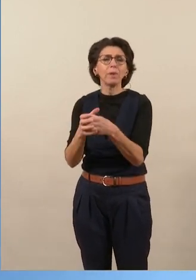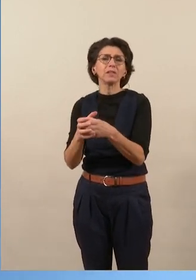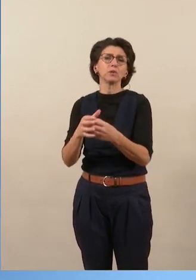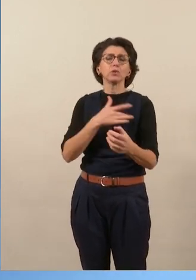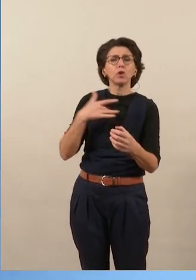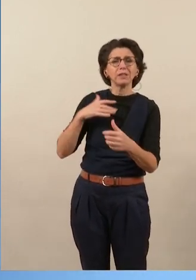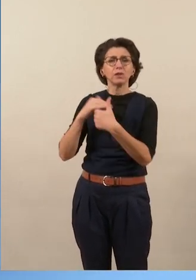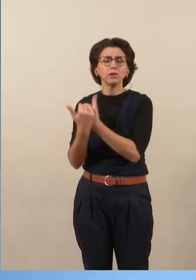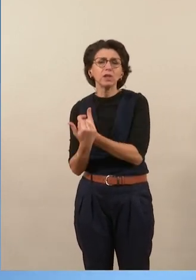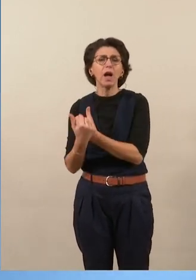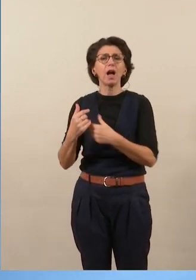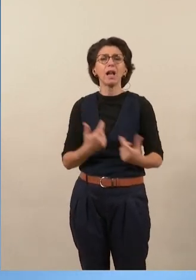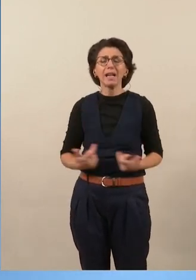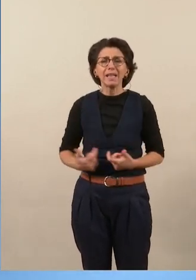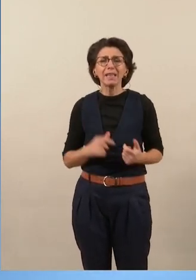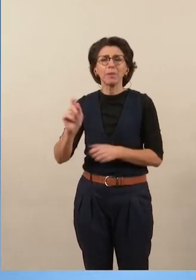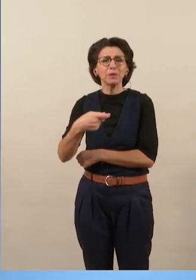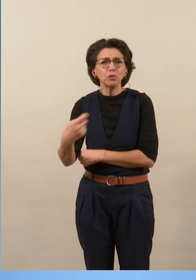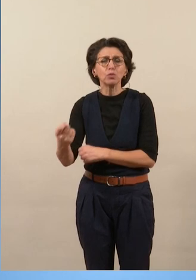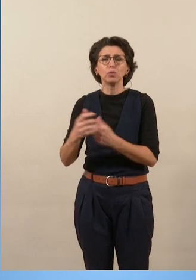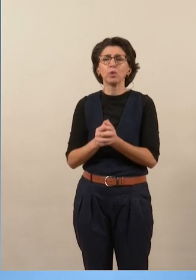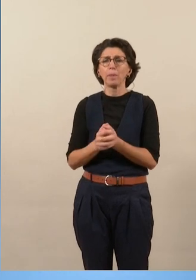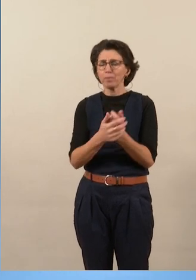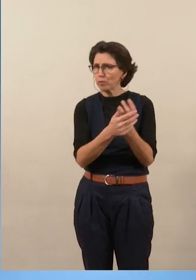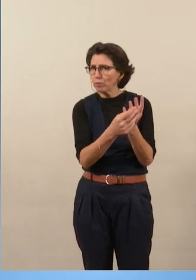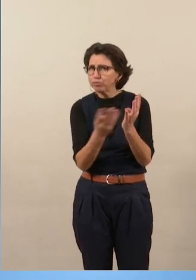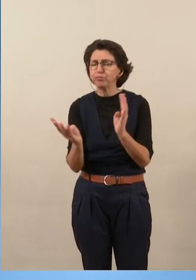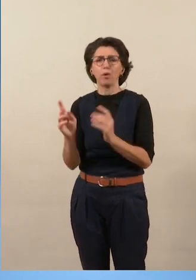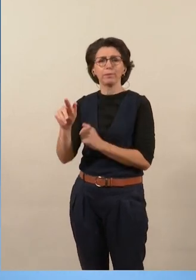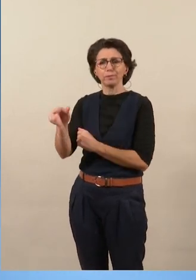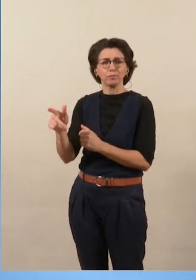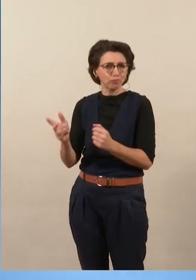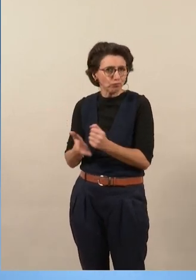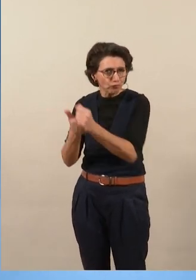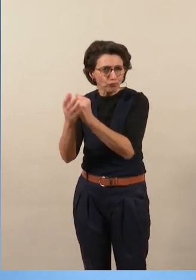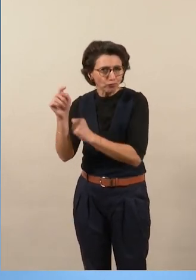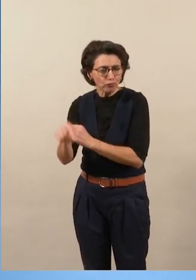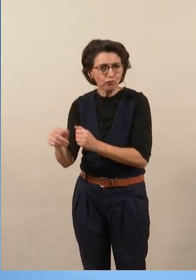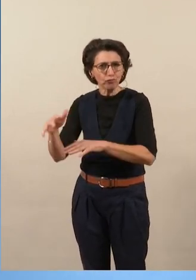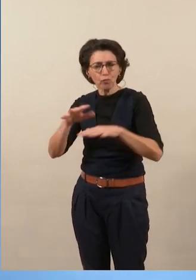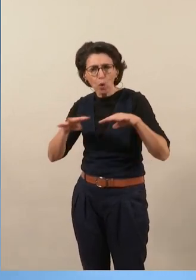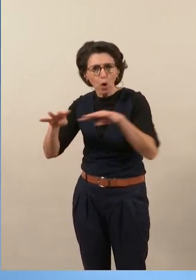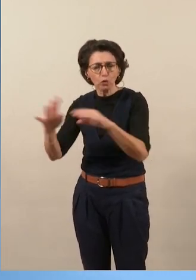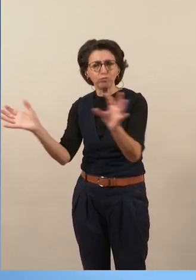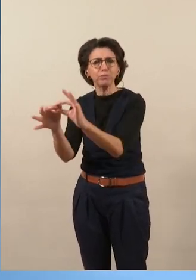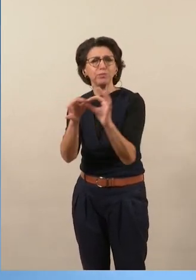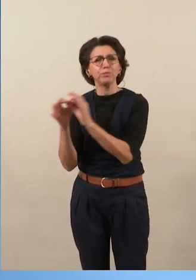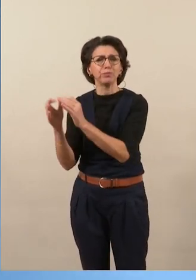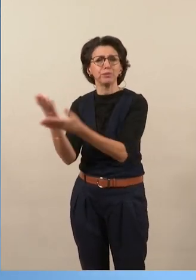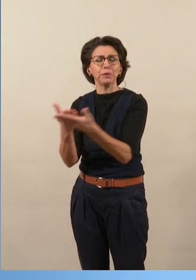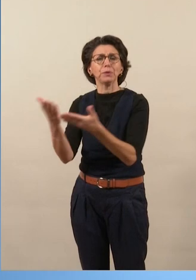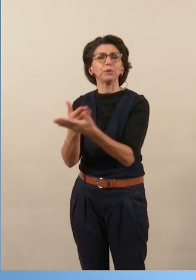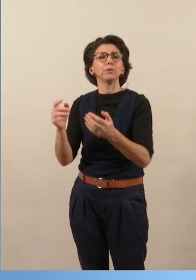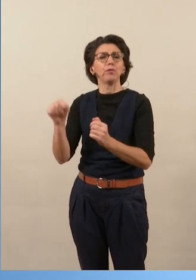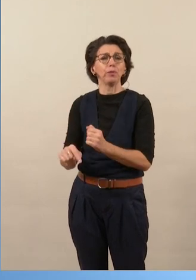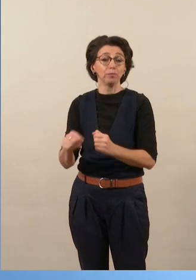social le GRETA bien sûr et tous ces acteurs peuvent se mettre encore plus en réseau et encore plus connecté c'est ce que